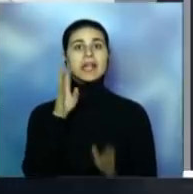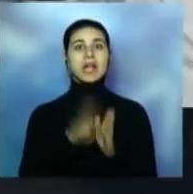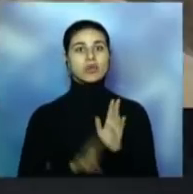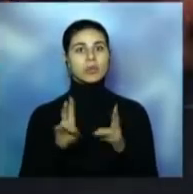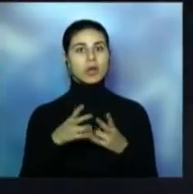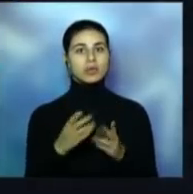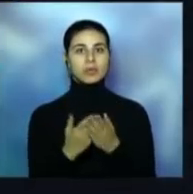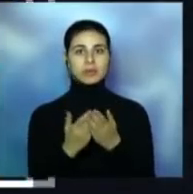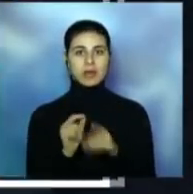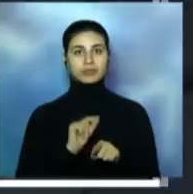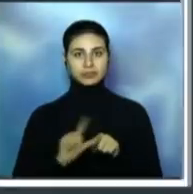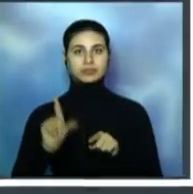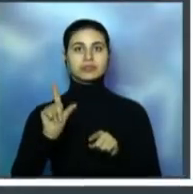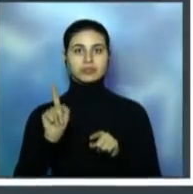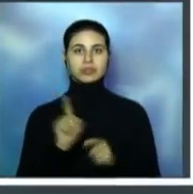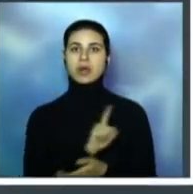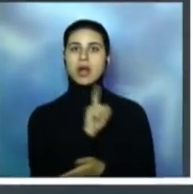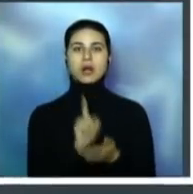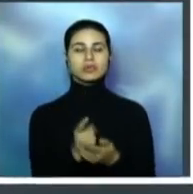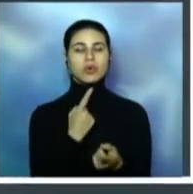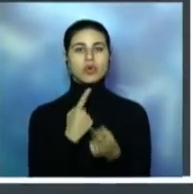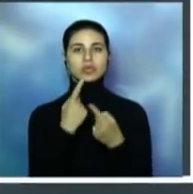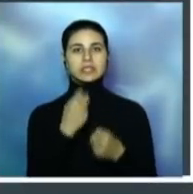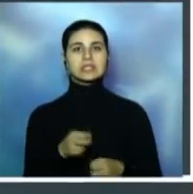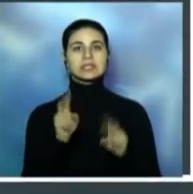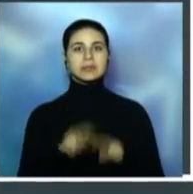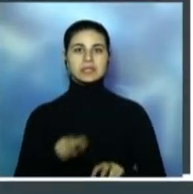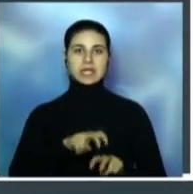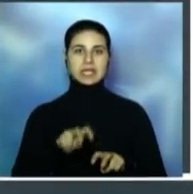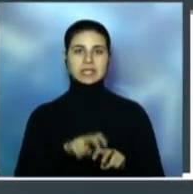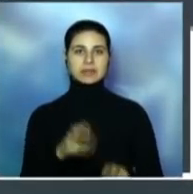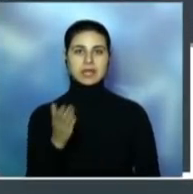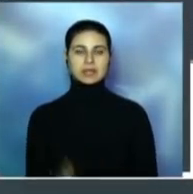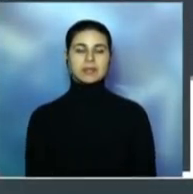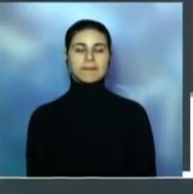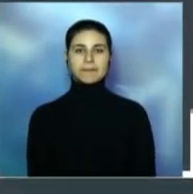თავიდან ასაცილებლად აუცილებელია კონსულტაცია სპეციალისტთან.